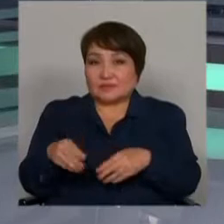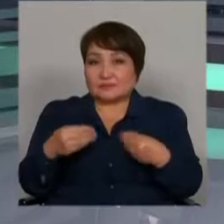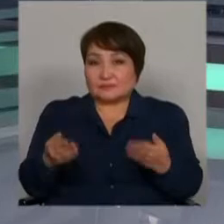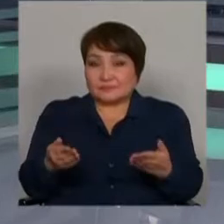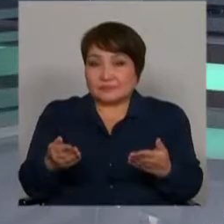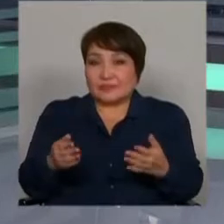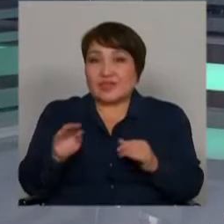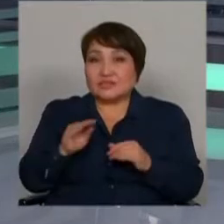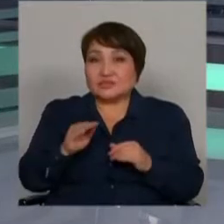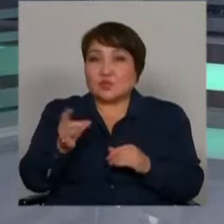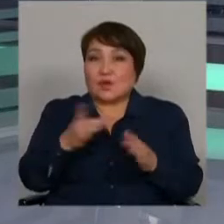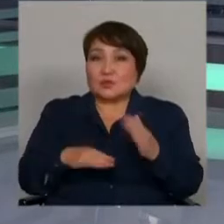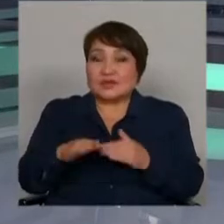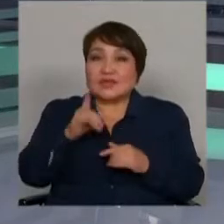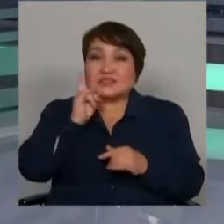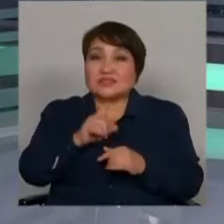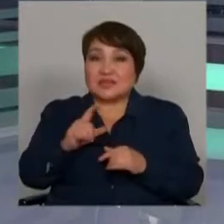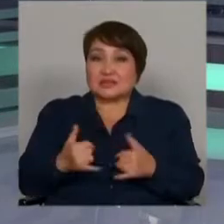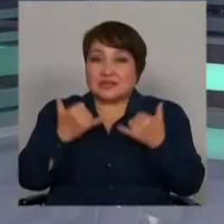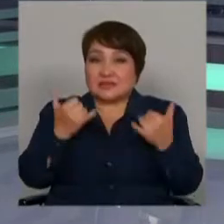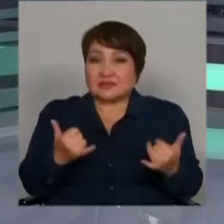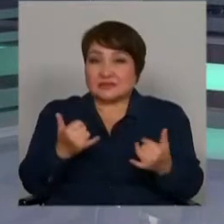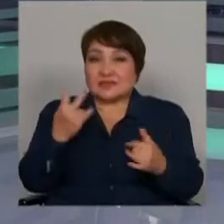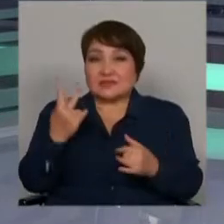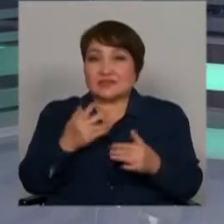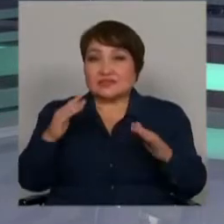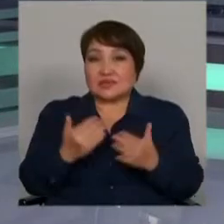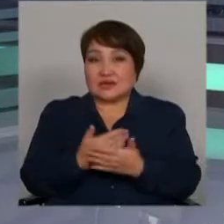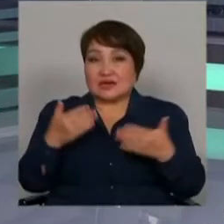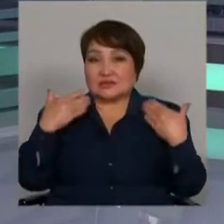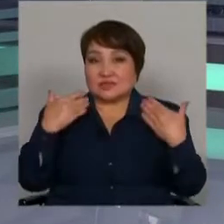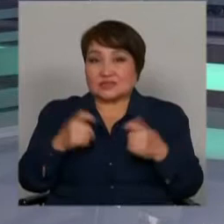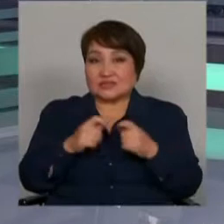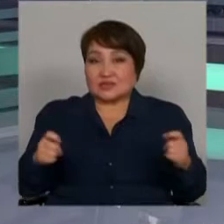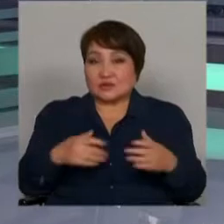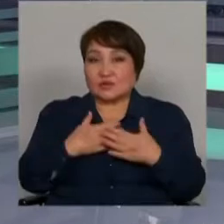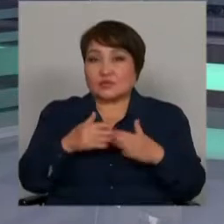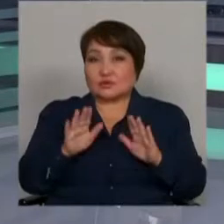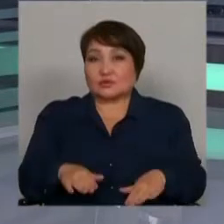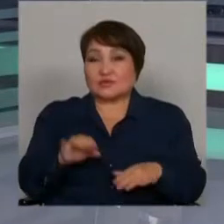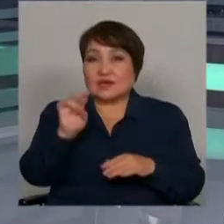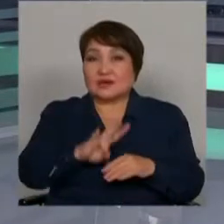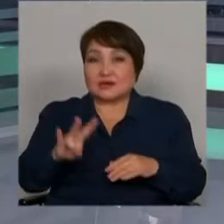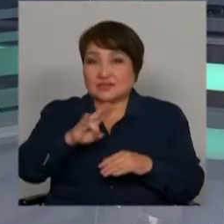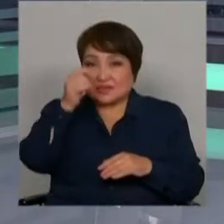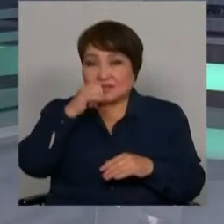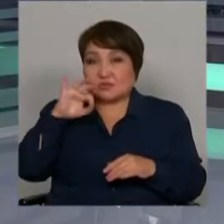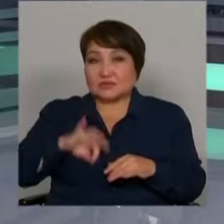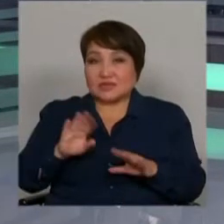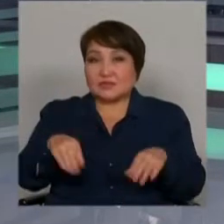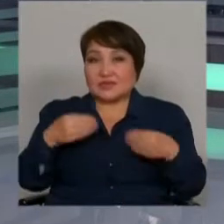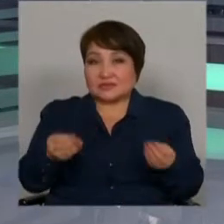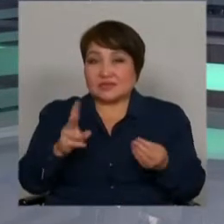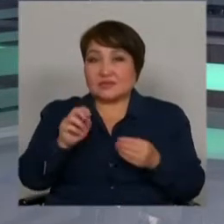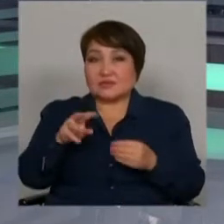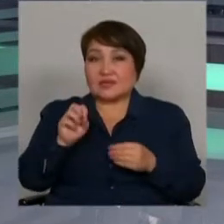Жетісу ауданында жастарға арналған екі жаңа саябақ ашылады. Қоғамдық орындар қараша айында қолданысқа берілмек. Ал Кемел шағын ауданында